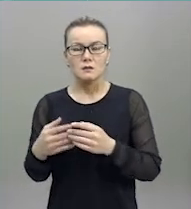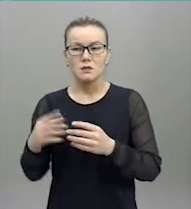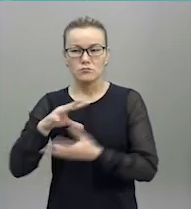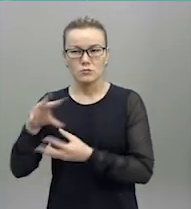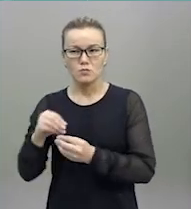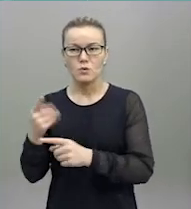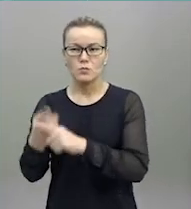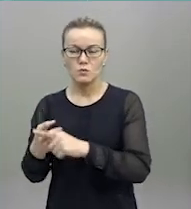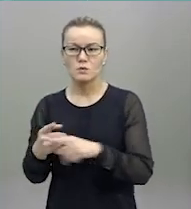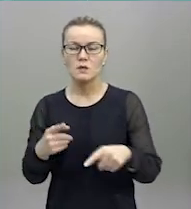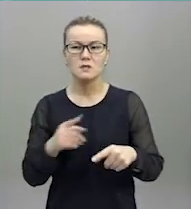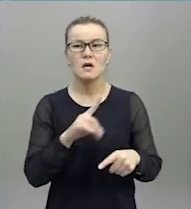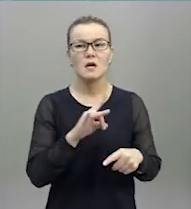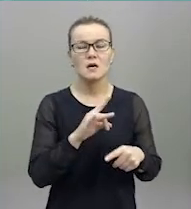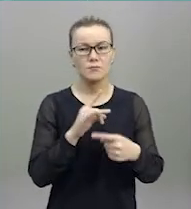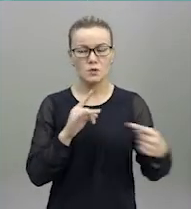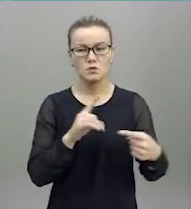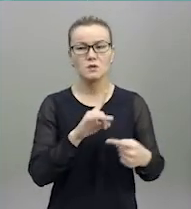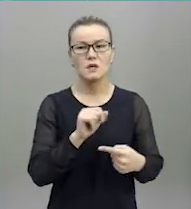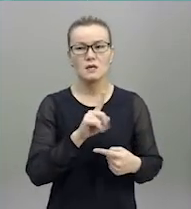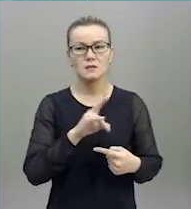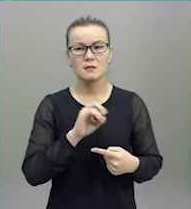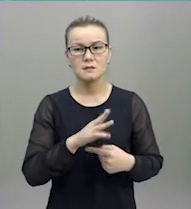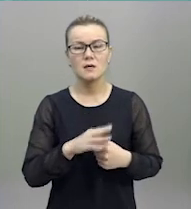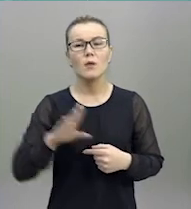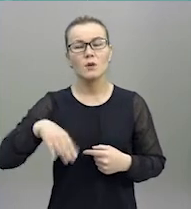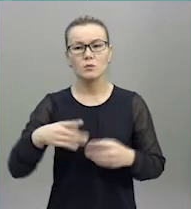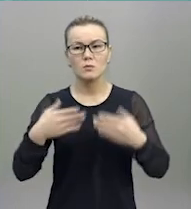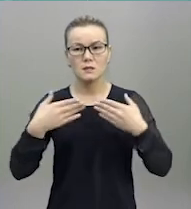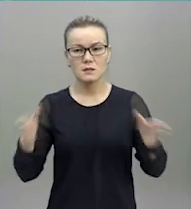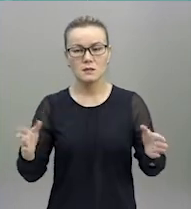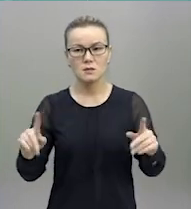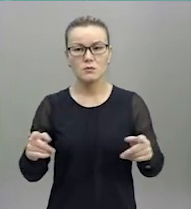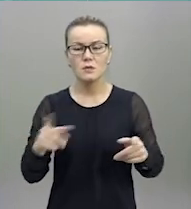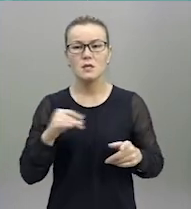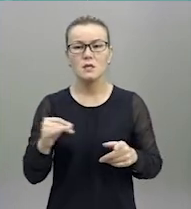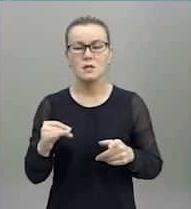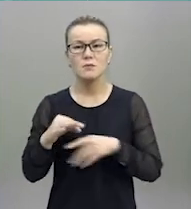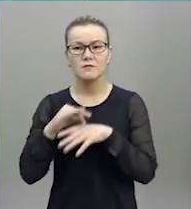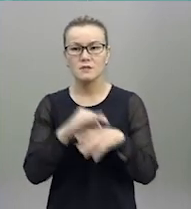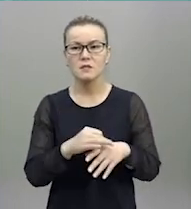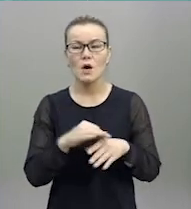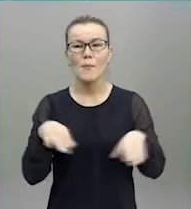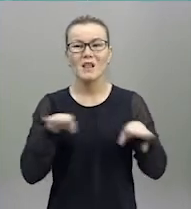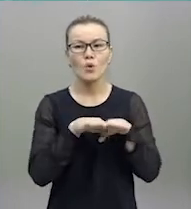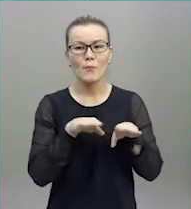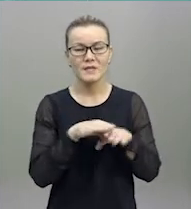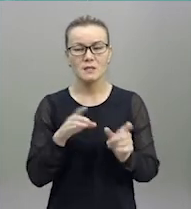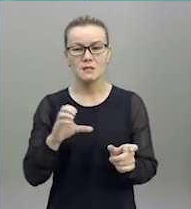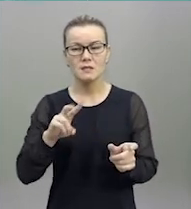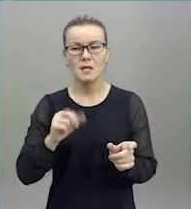разность далее мы должны раскрыть скобки и привести подобные слагаемые